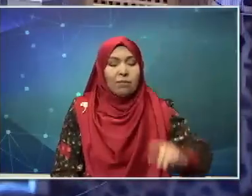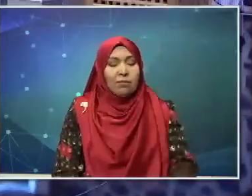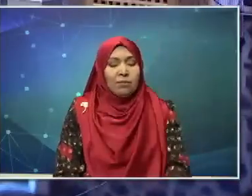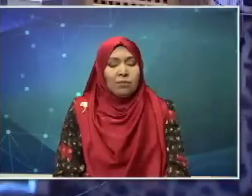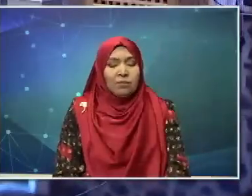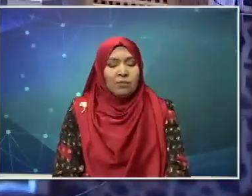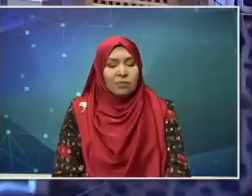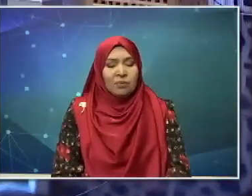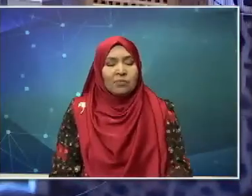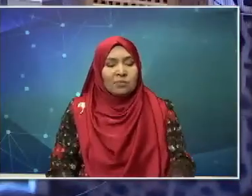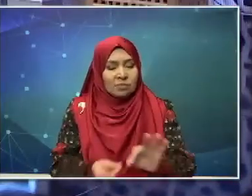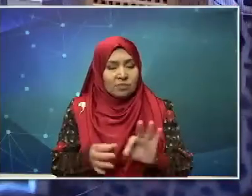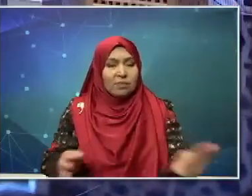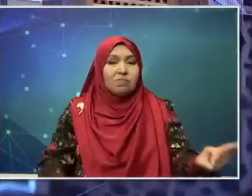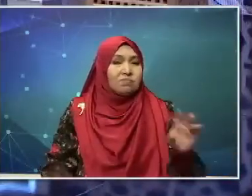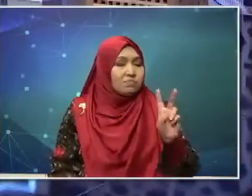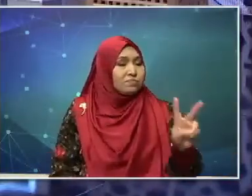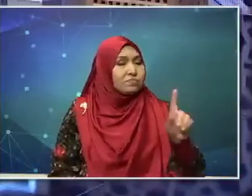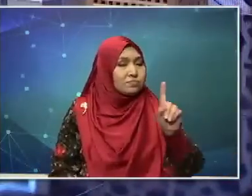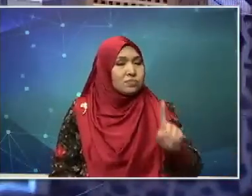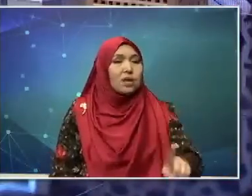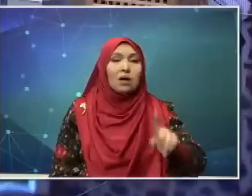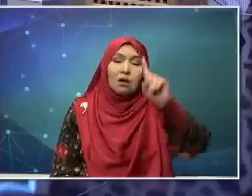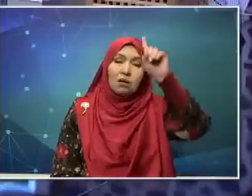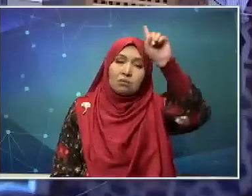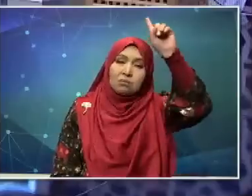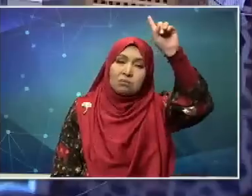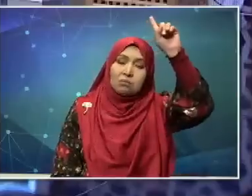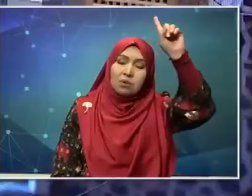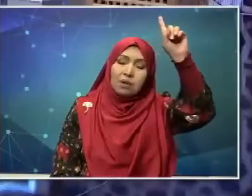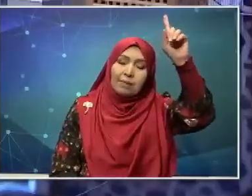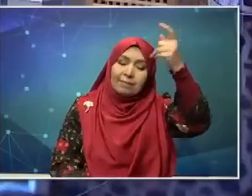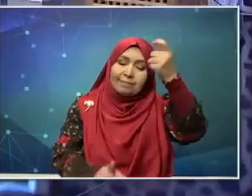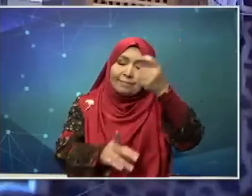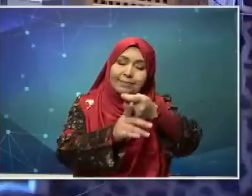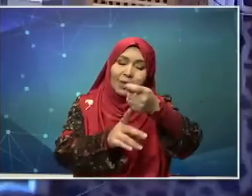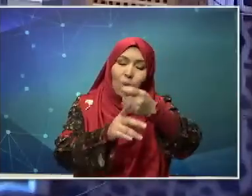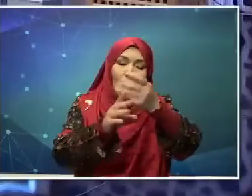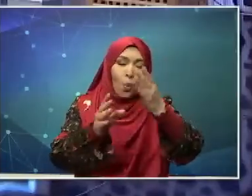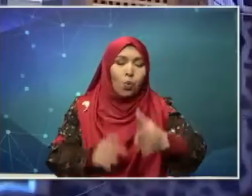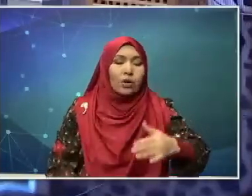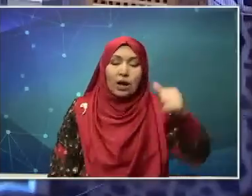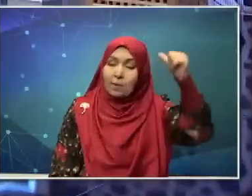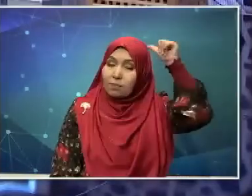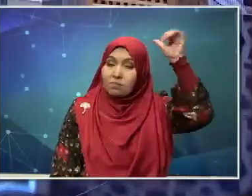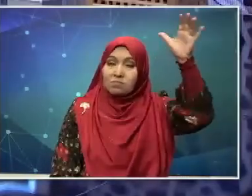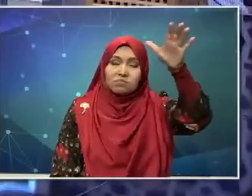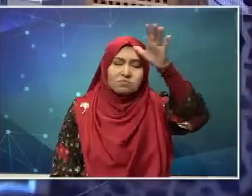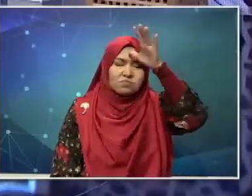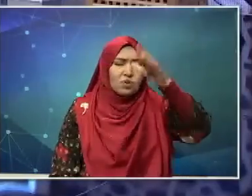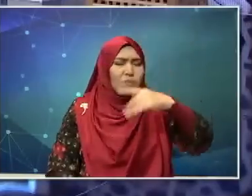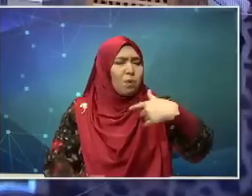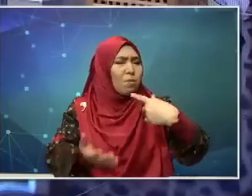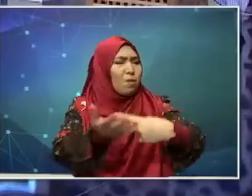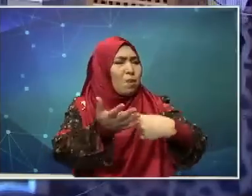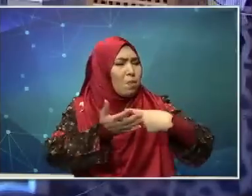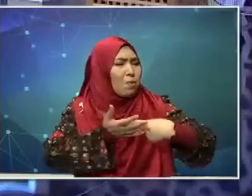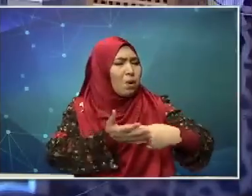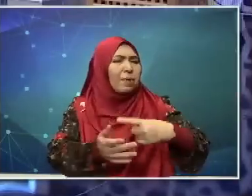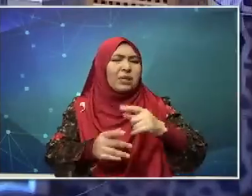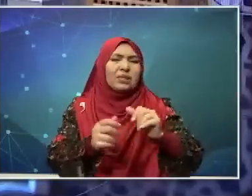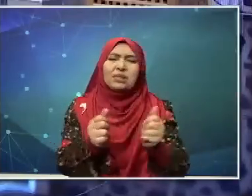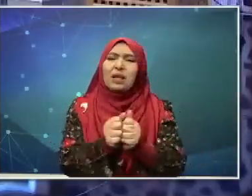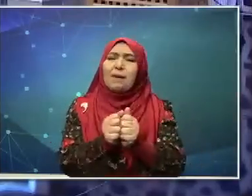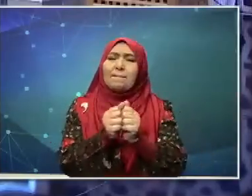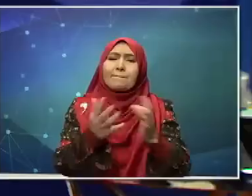shakhrukh satu ini Allah menempel kepada orang-orang musyrik ya jaminan mereka berhujah hujah hujah tetapi tadi ibu